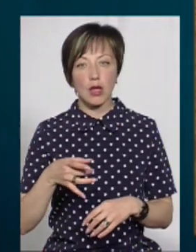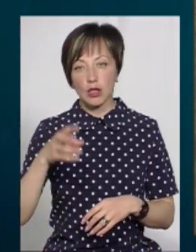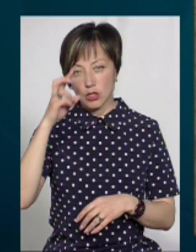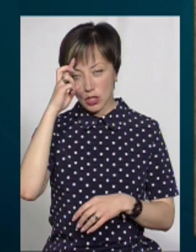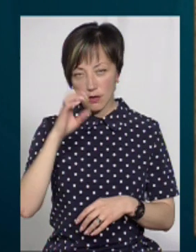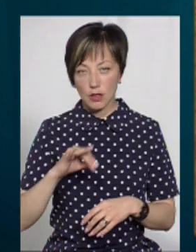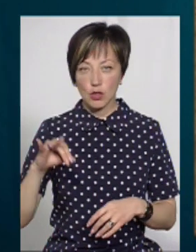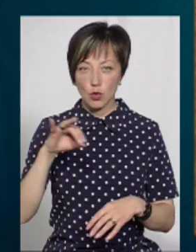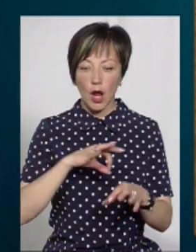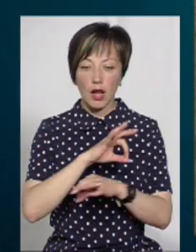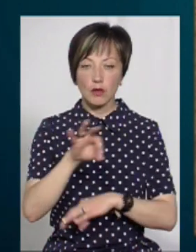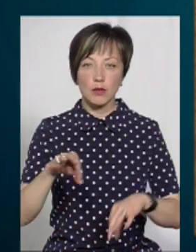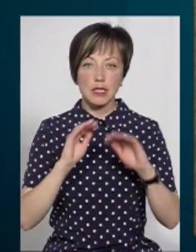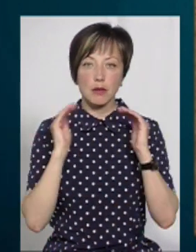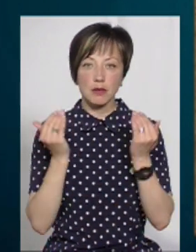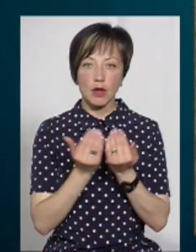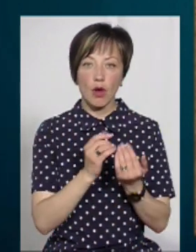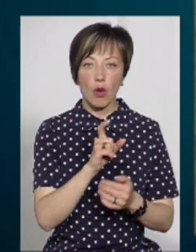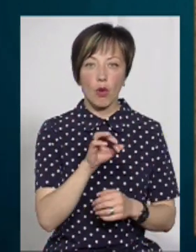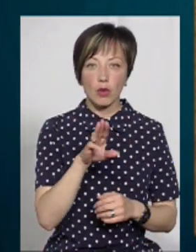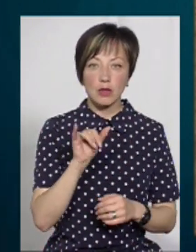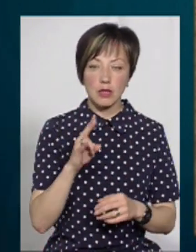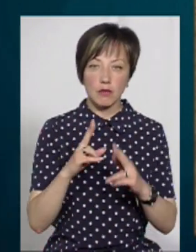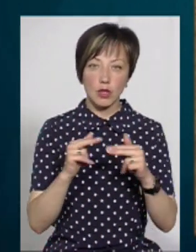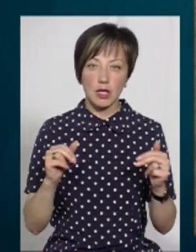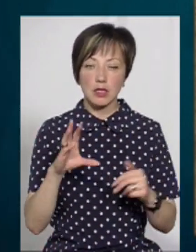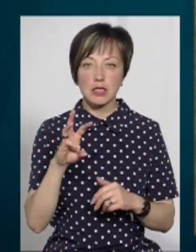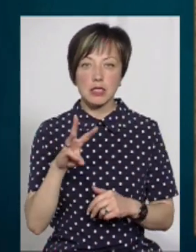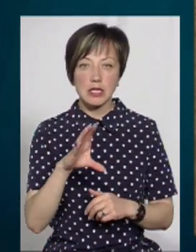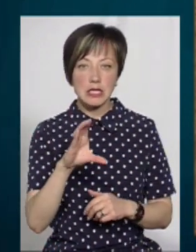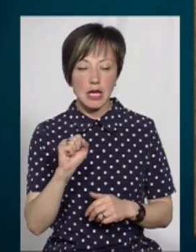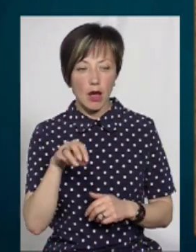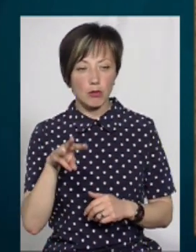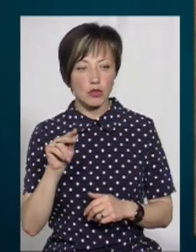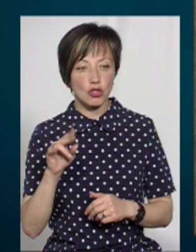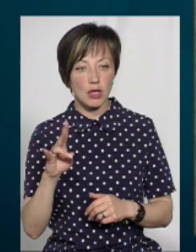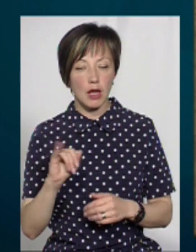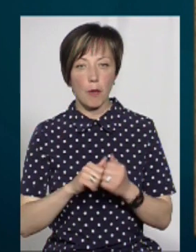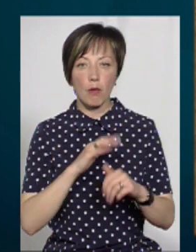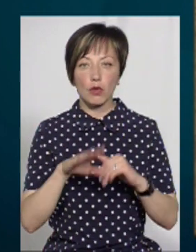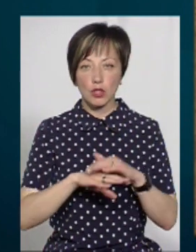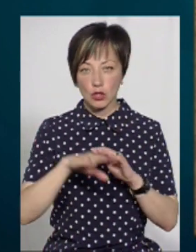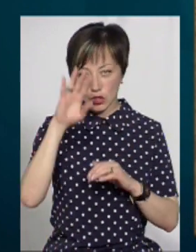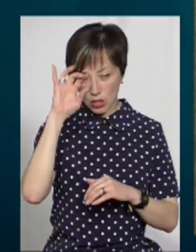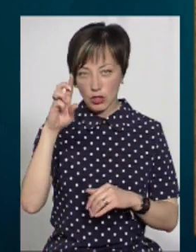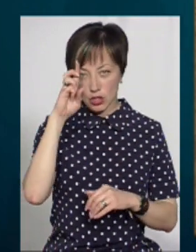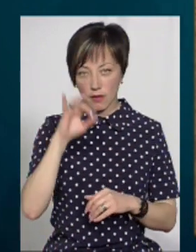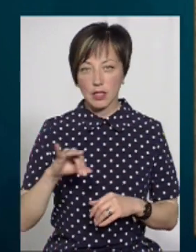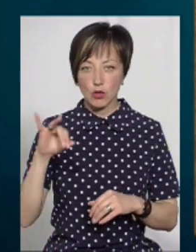державними історико-архітектурними заповідниками Хотинська фортеця та Самчики, Кам'янець-Подільським державним